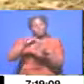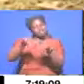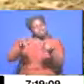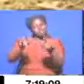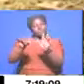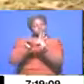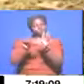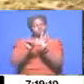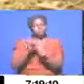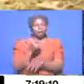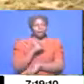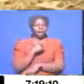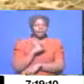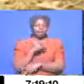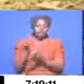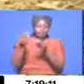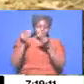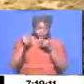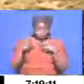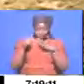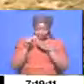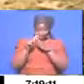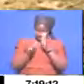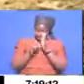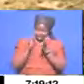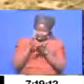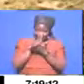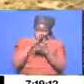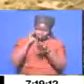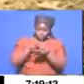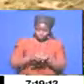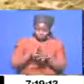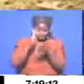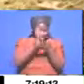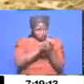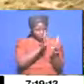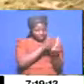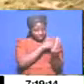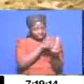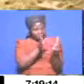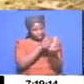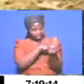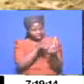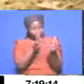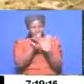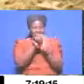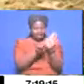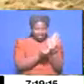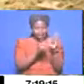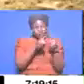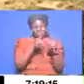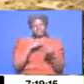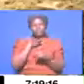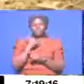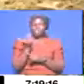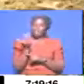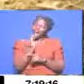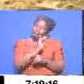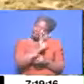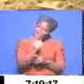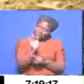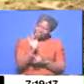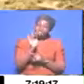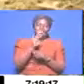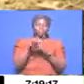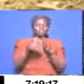zao, zingine nzuri, zingine za kutushawishi, lakini ningeomba tuwe na utulivu. Kwa sababu kila mwaka